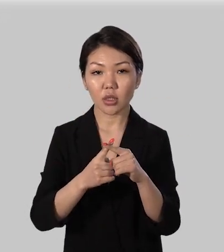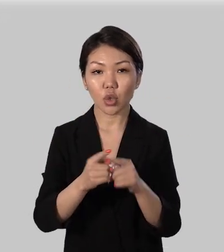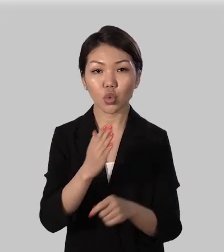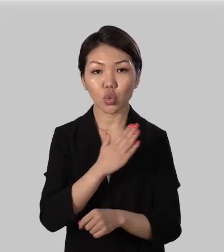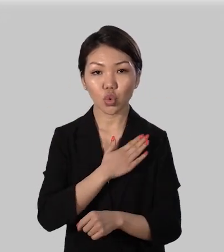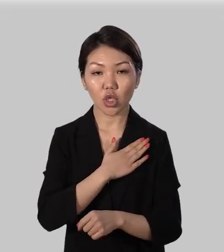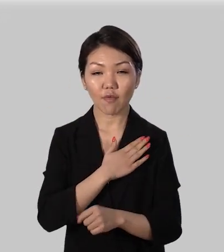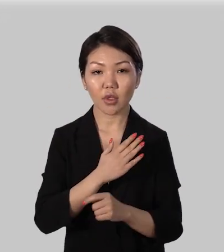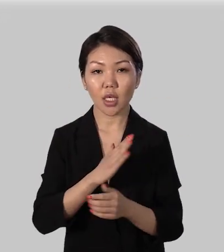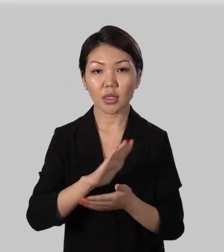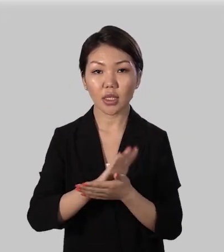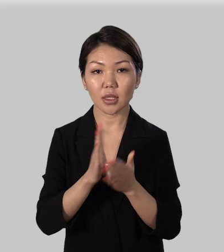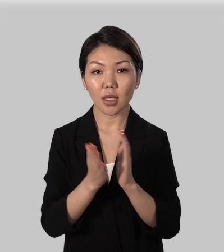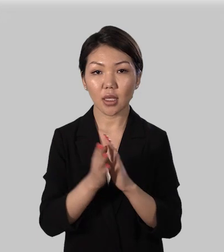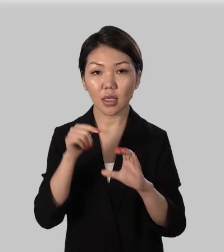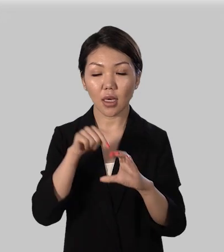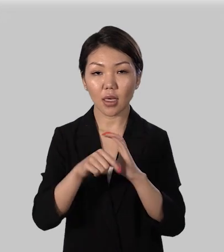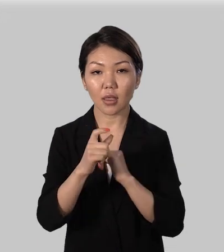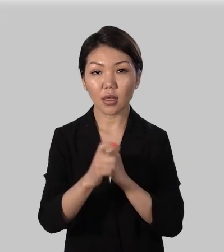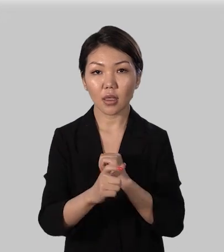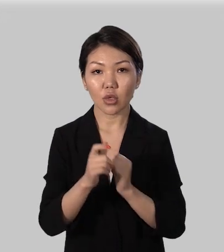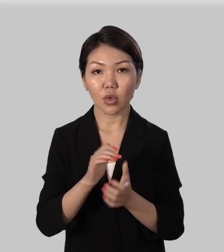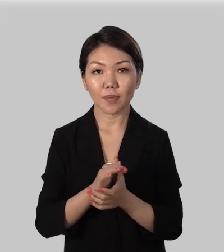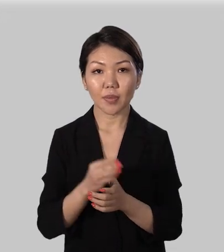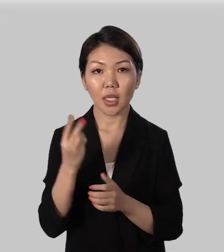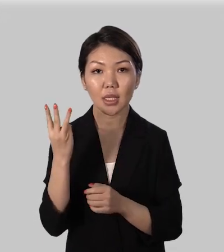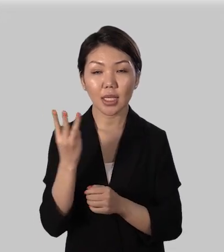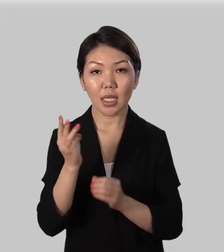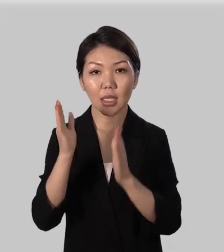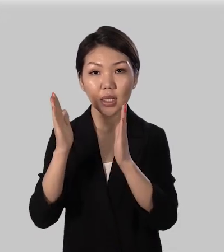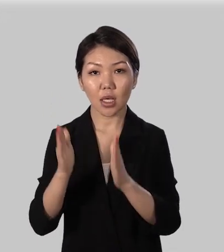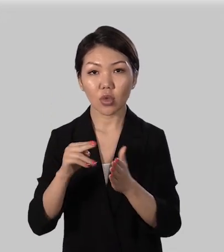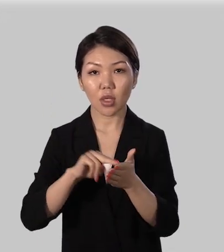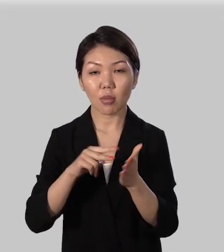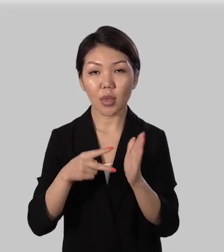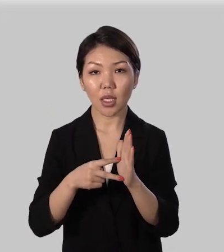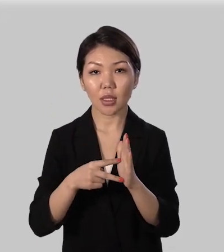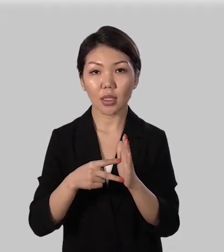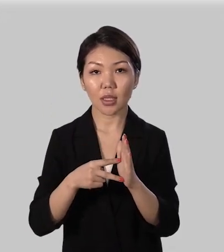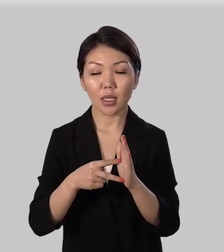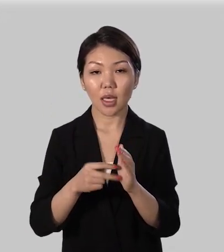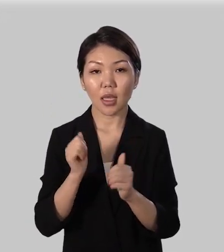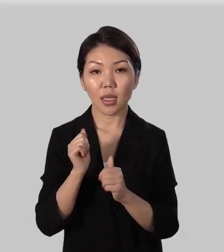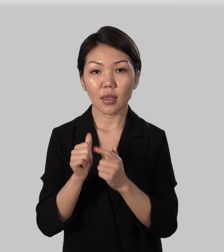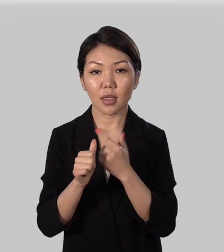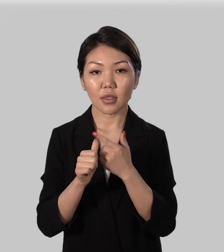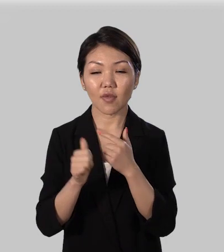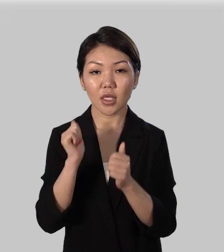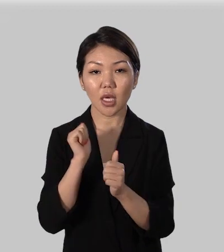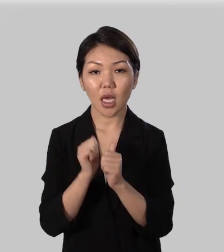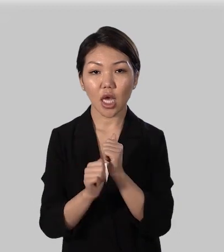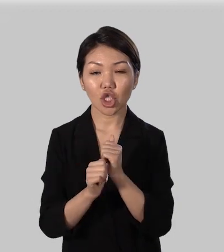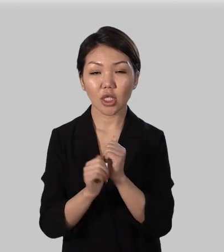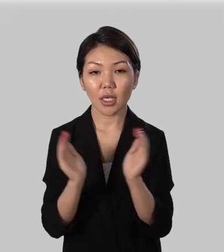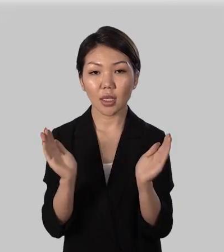есть душевное состояние героя третья колонка план название каждой микротемы